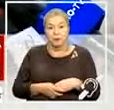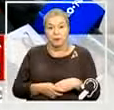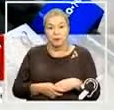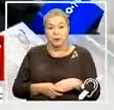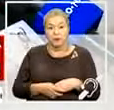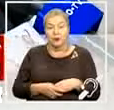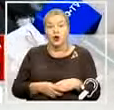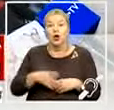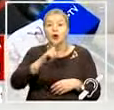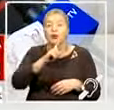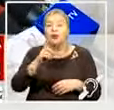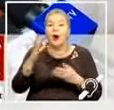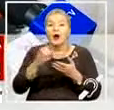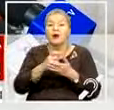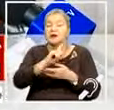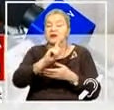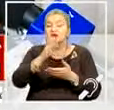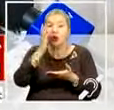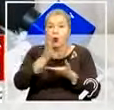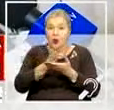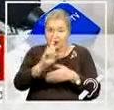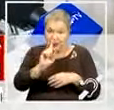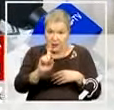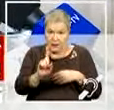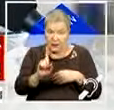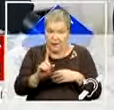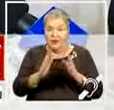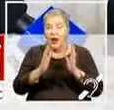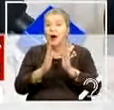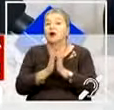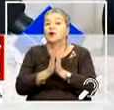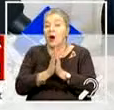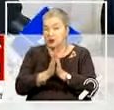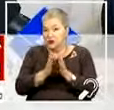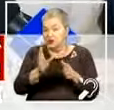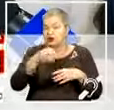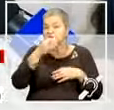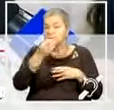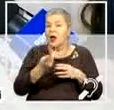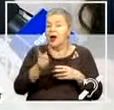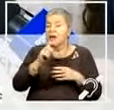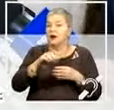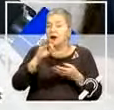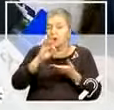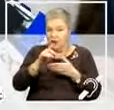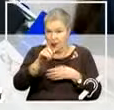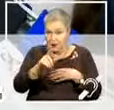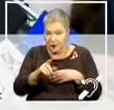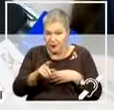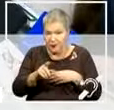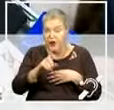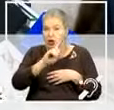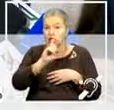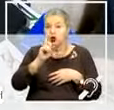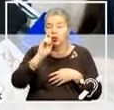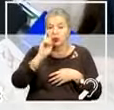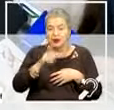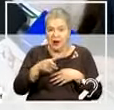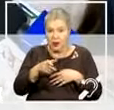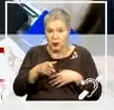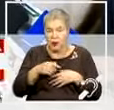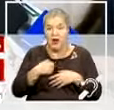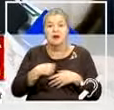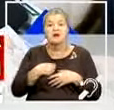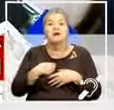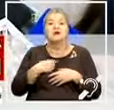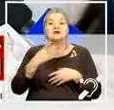nu am luat nicio decizie. Vă rog să... Am subliniat și subliniez din nou. Nu trebuie să venim